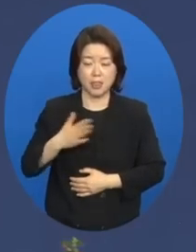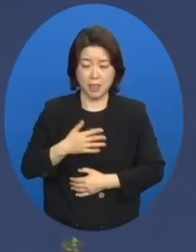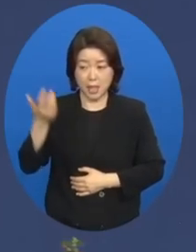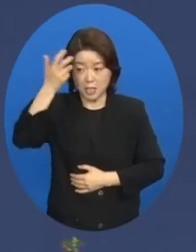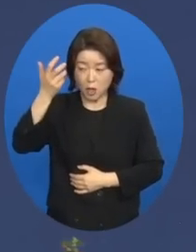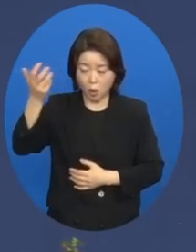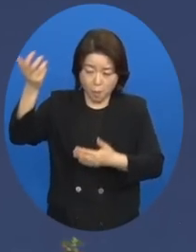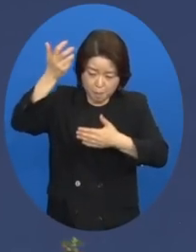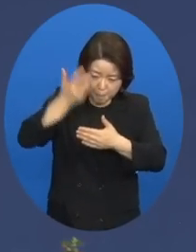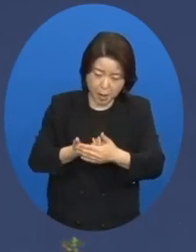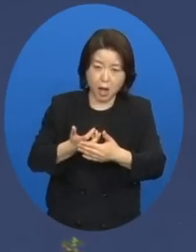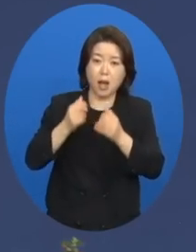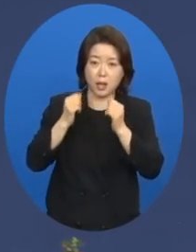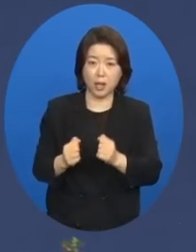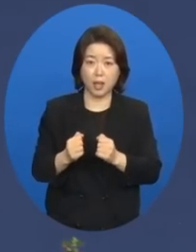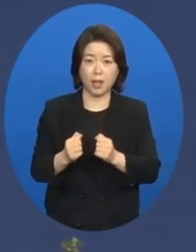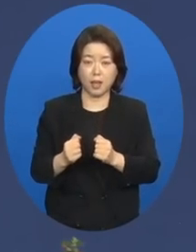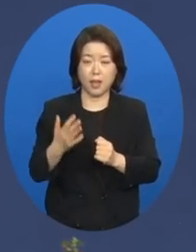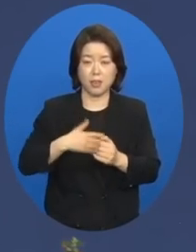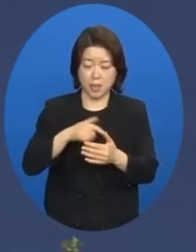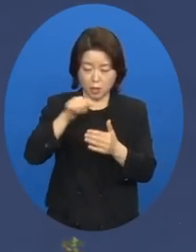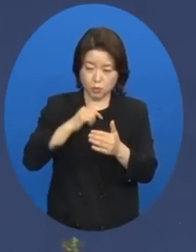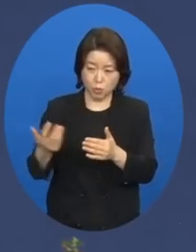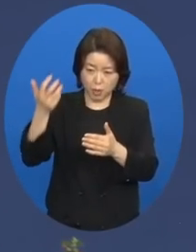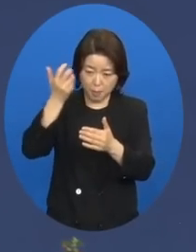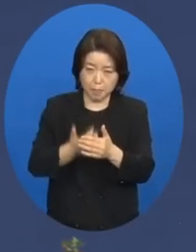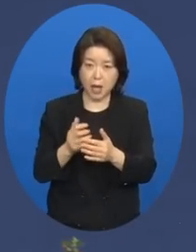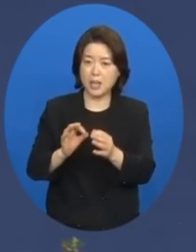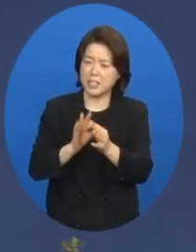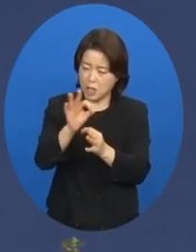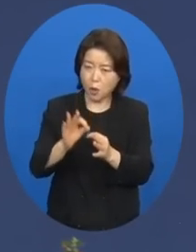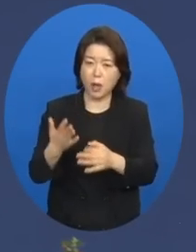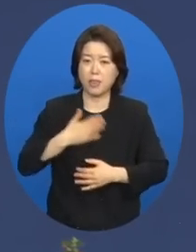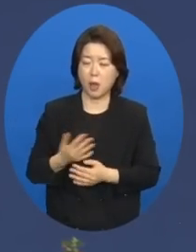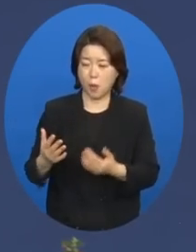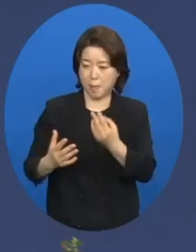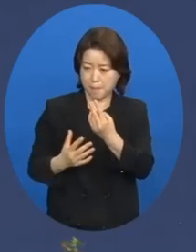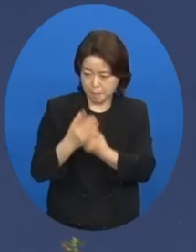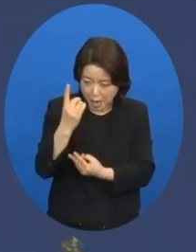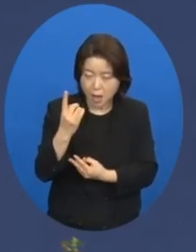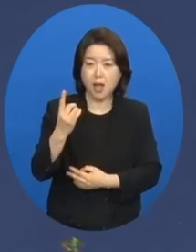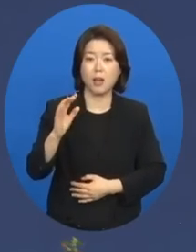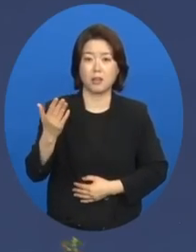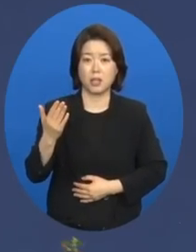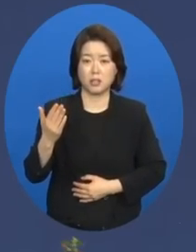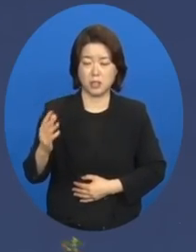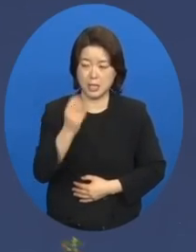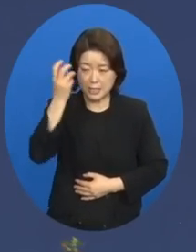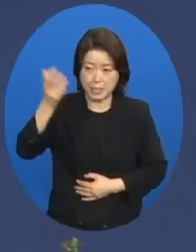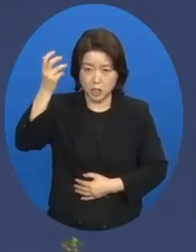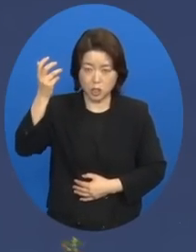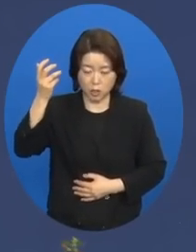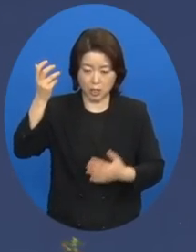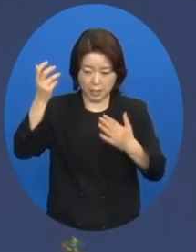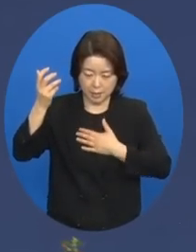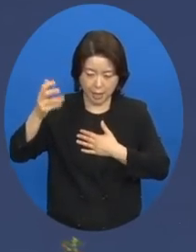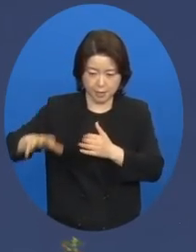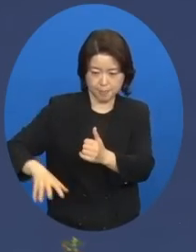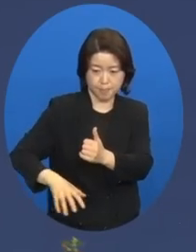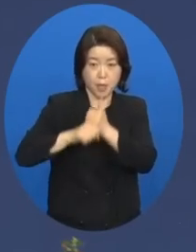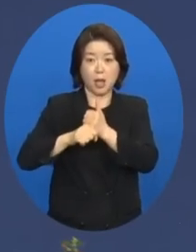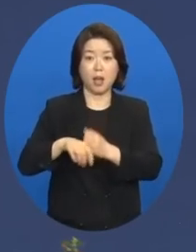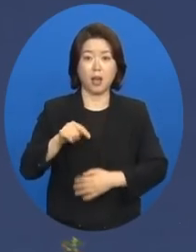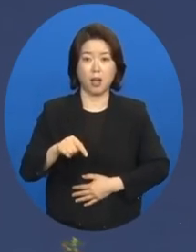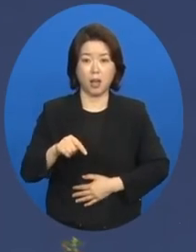안에 내주하시며 내 안에 내주하시며 영원토록 나와 하나가 되셔서 성령이 나를 지배하시며